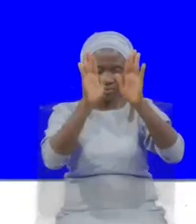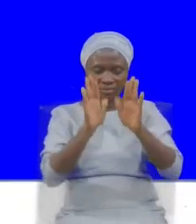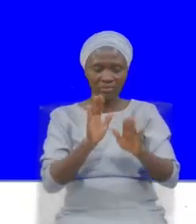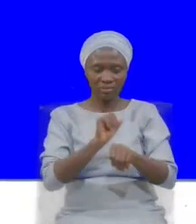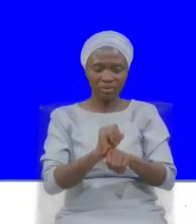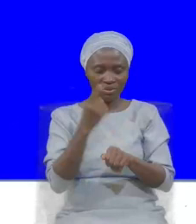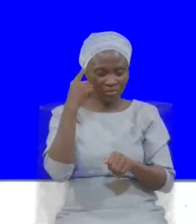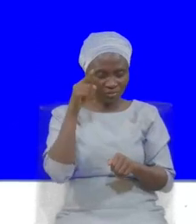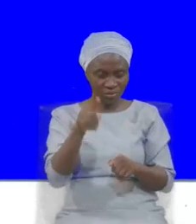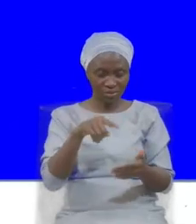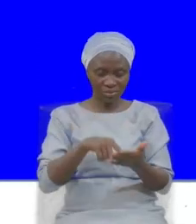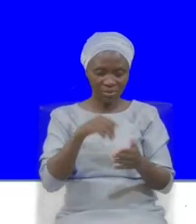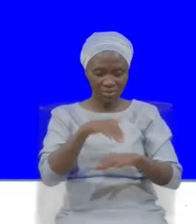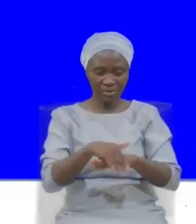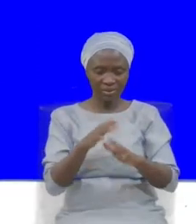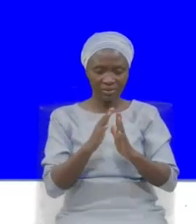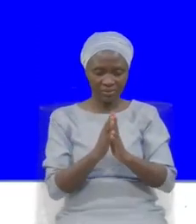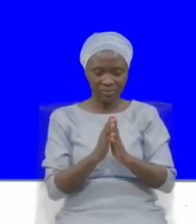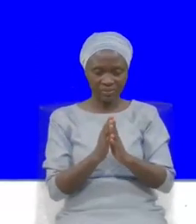Les miracles pour vous ce soir.